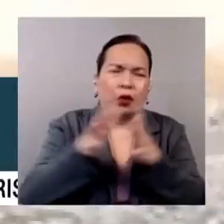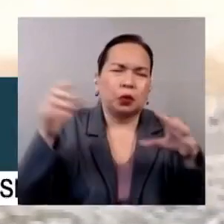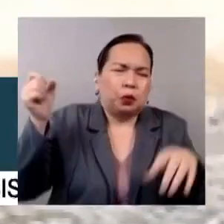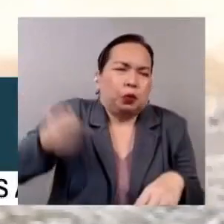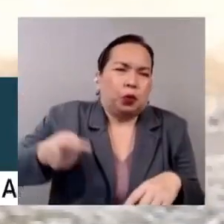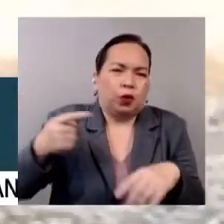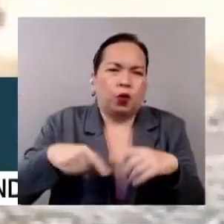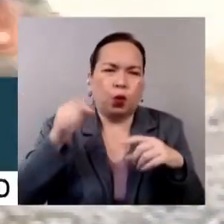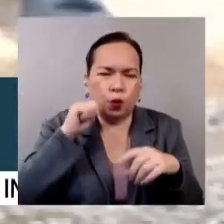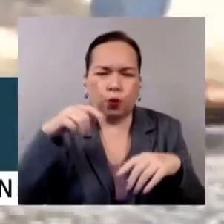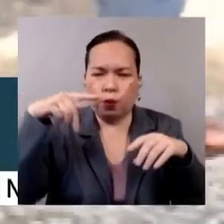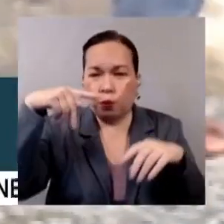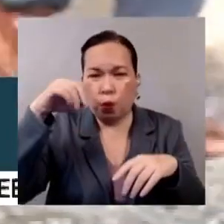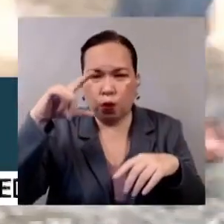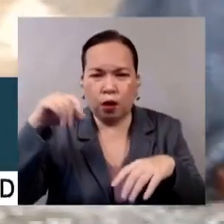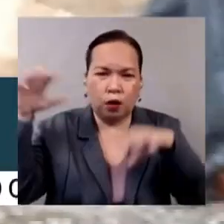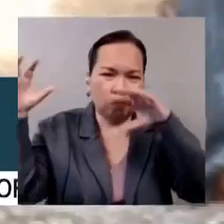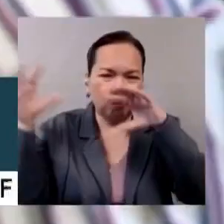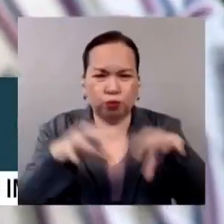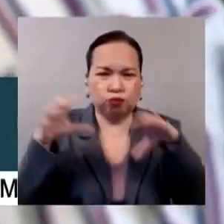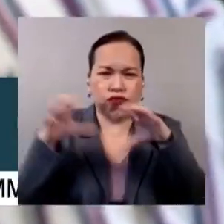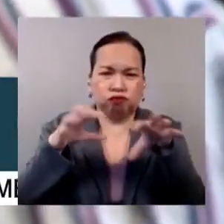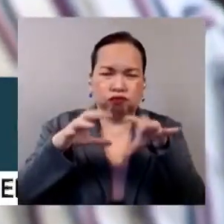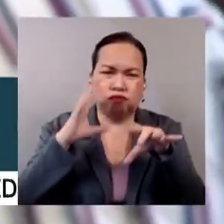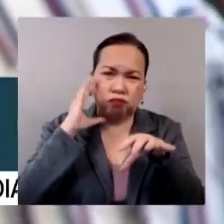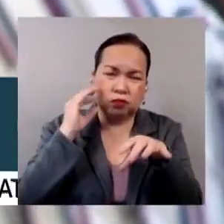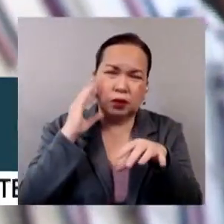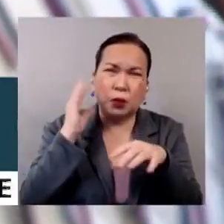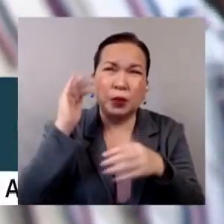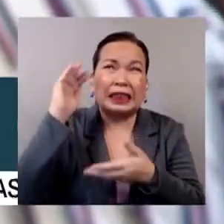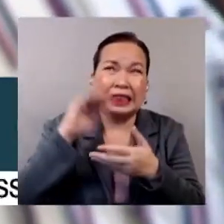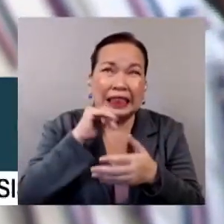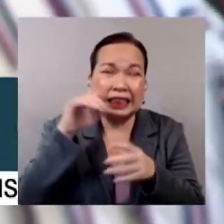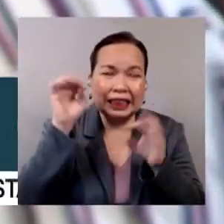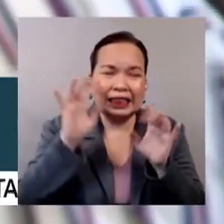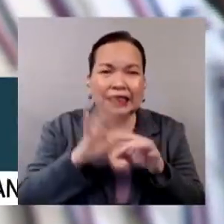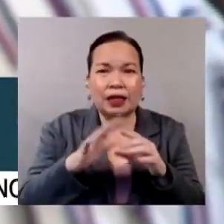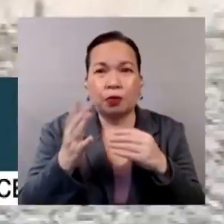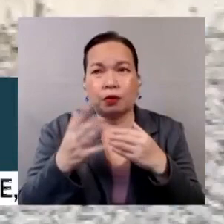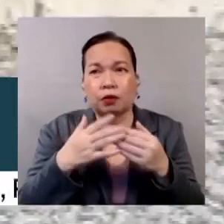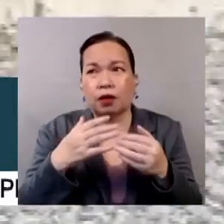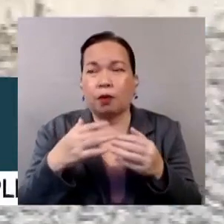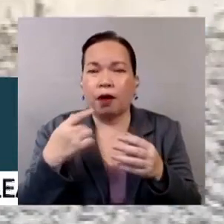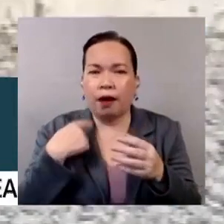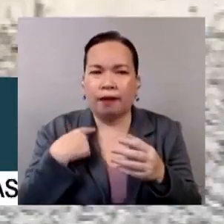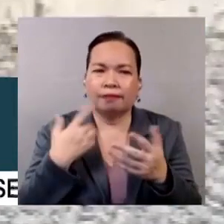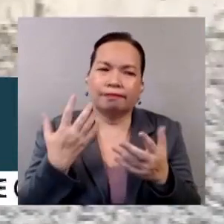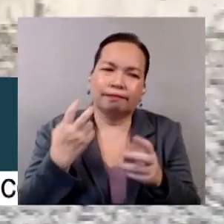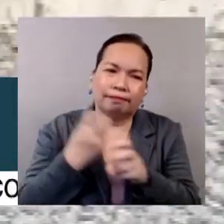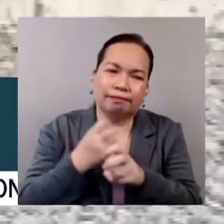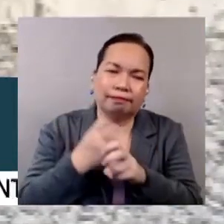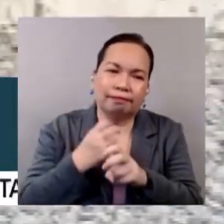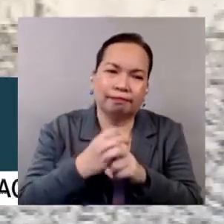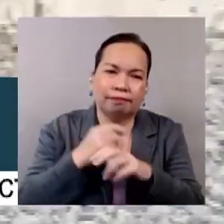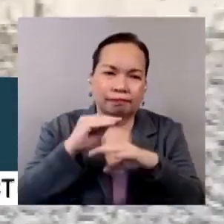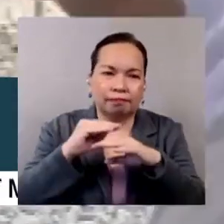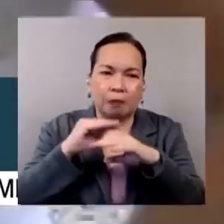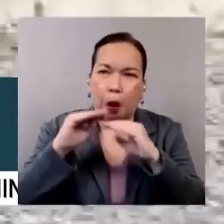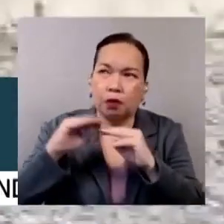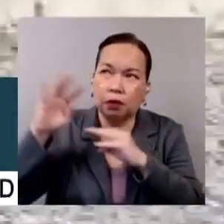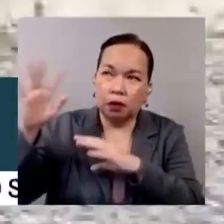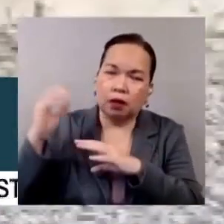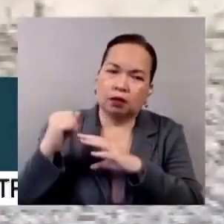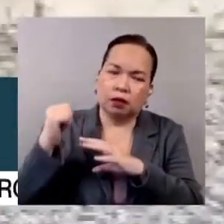ng pole din ng bagyo. Sana this time, kasi yung upland and lowland namin baka maapektuhan naman. Another problem sa akin as